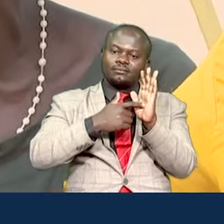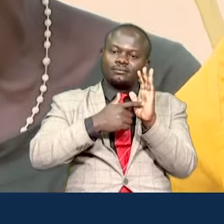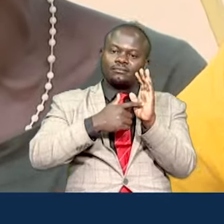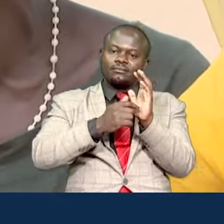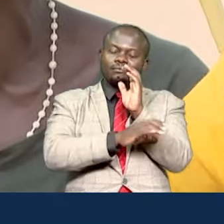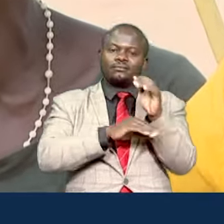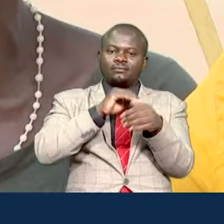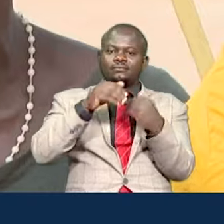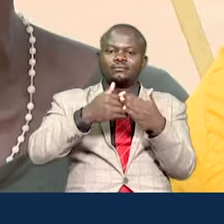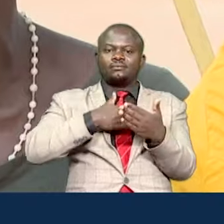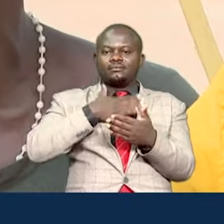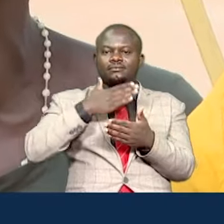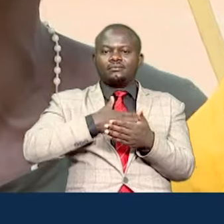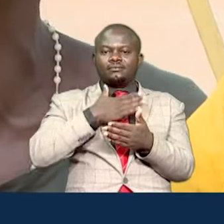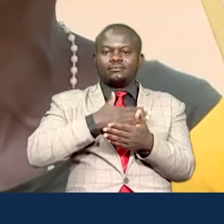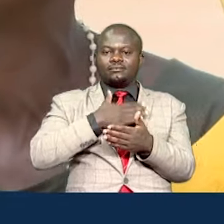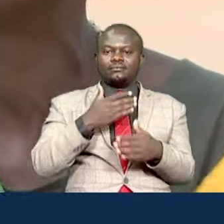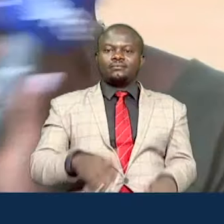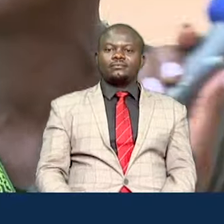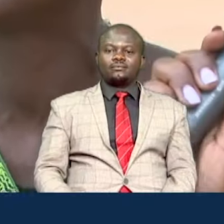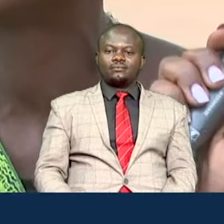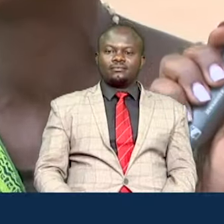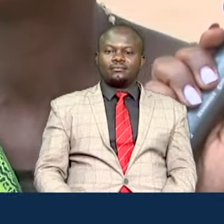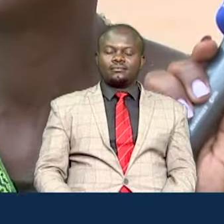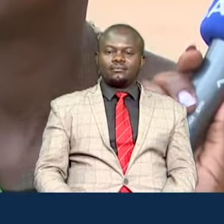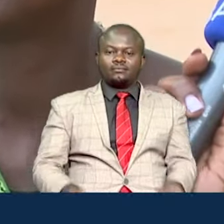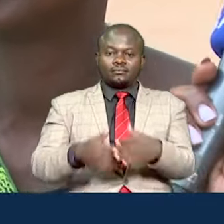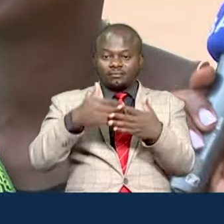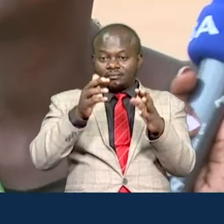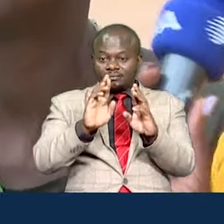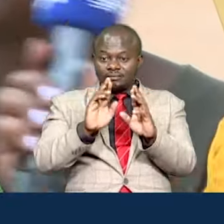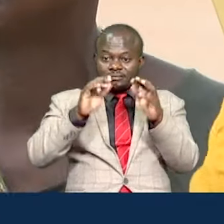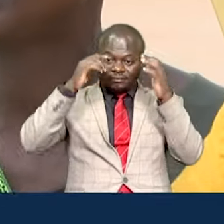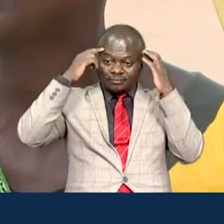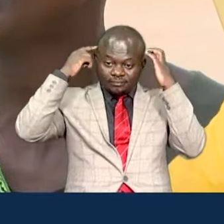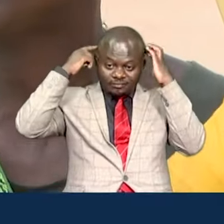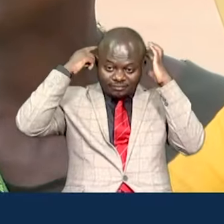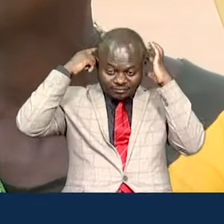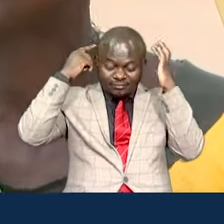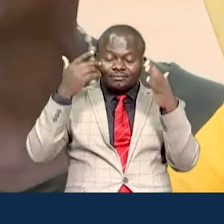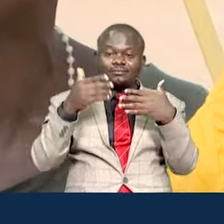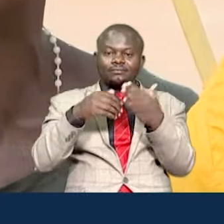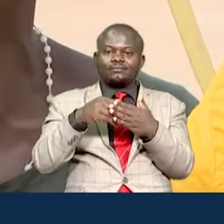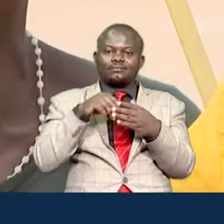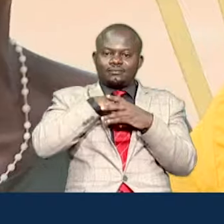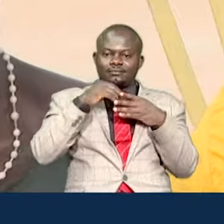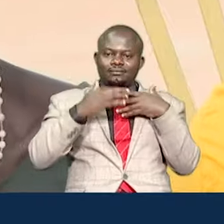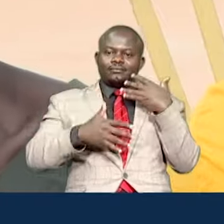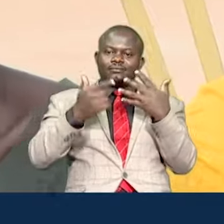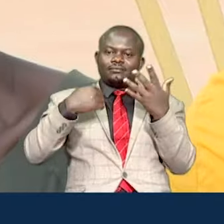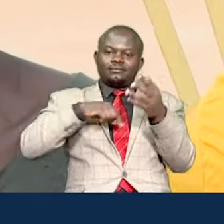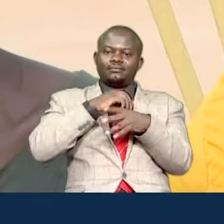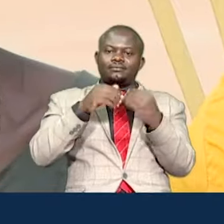igihugu cyose ibyishimo byacu wowe umwanzuro wo gutegura urugori wawufashe ryari bimba mu maraso ikintu